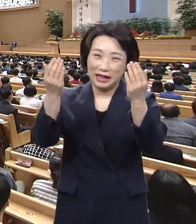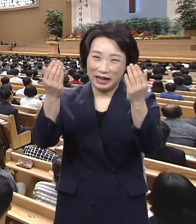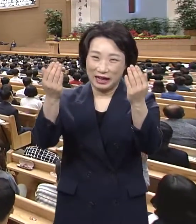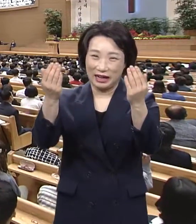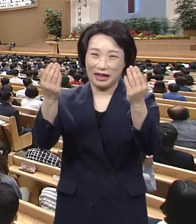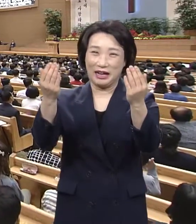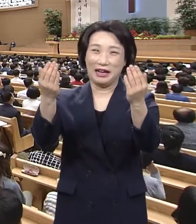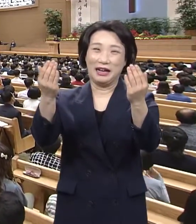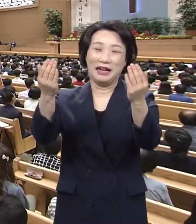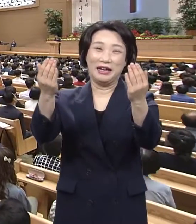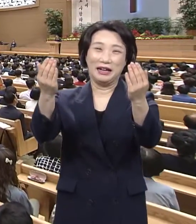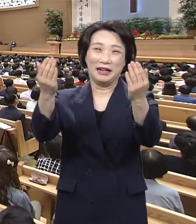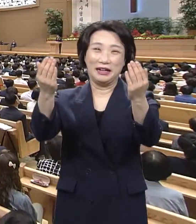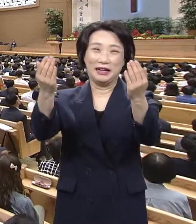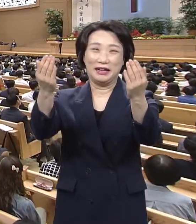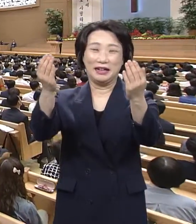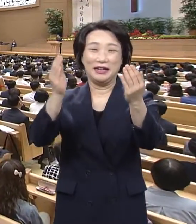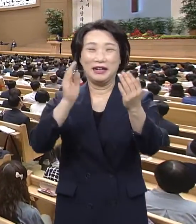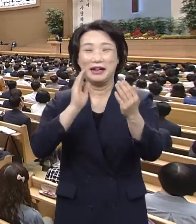감사합니다.